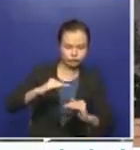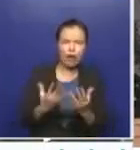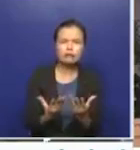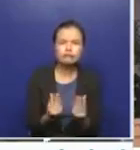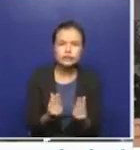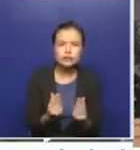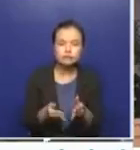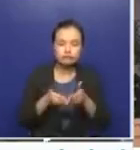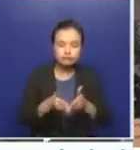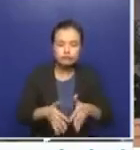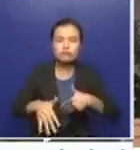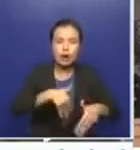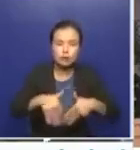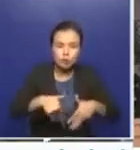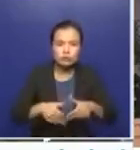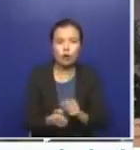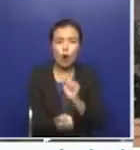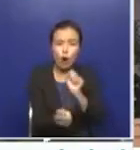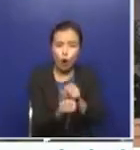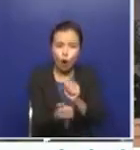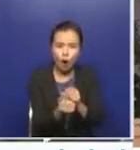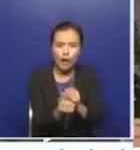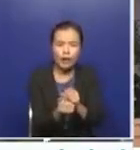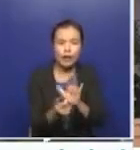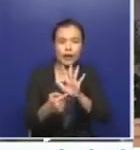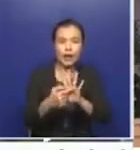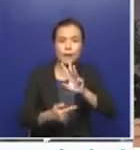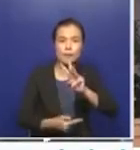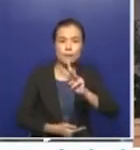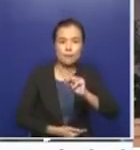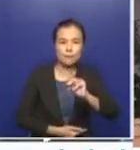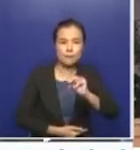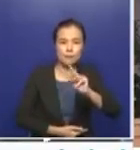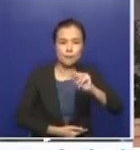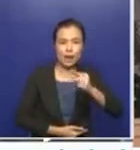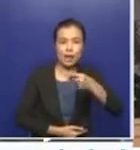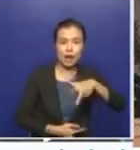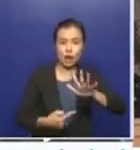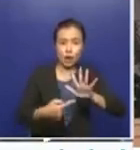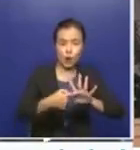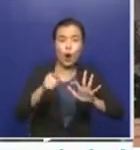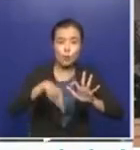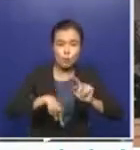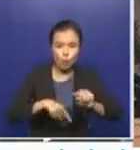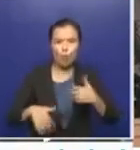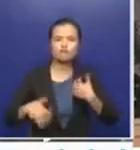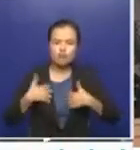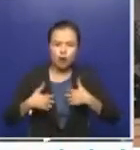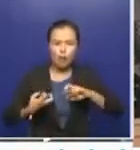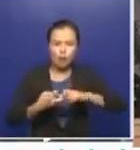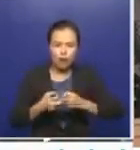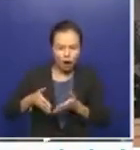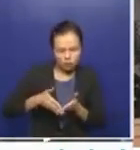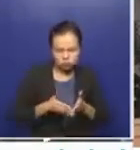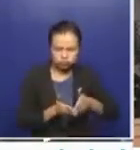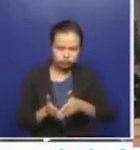านและเกษตรกรผู้เลี้ยงหอยแมลงภู่ตำบลทุ่งคาตากแดดได้รับความเดือดร้อนในการนำเรือออกไปประก